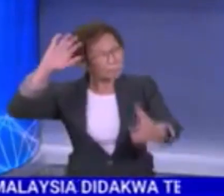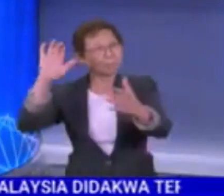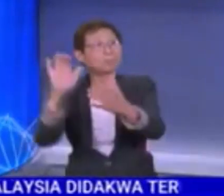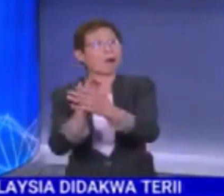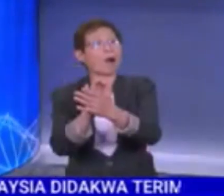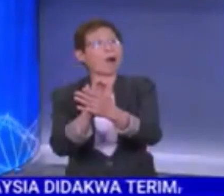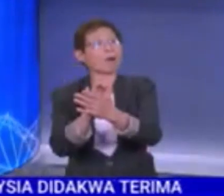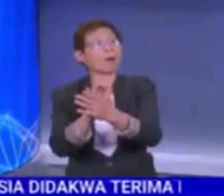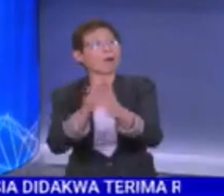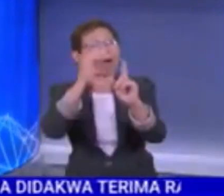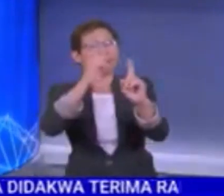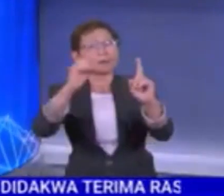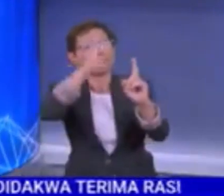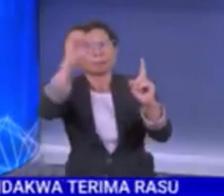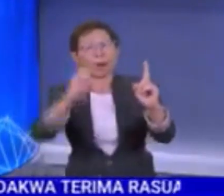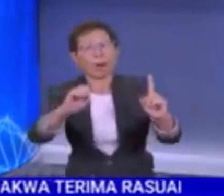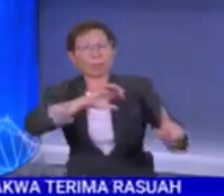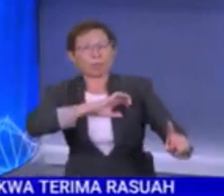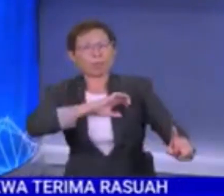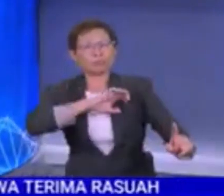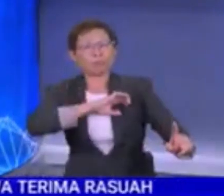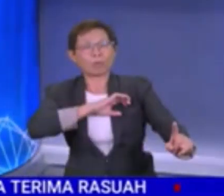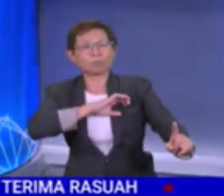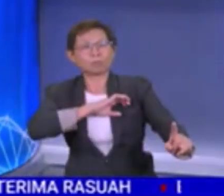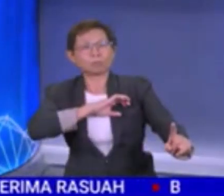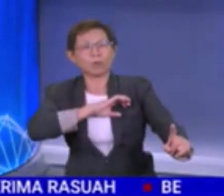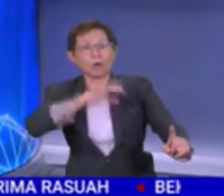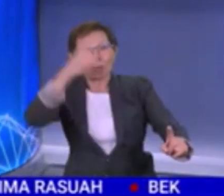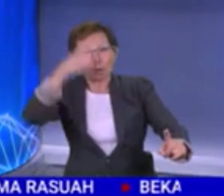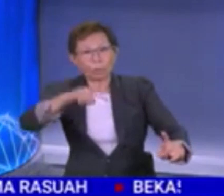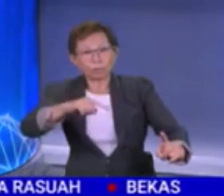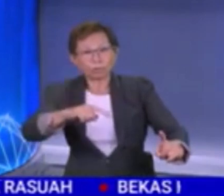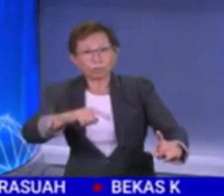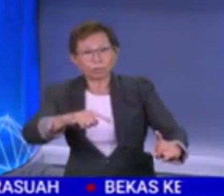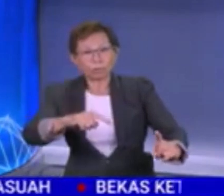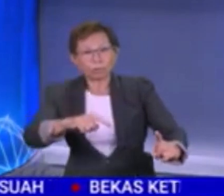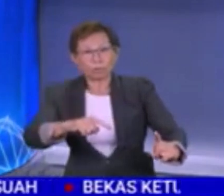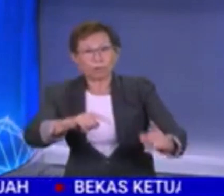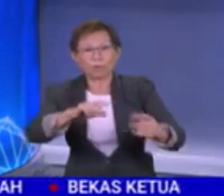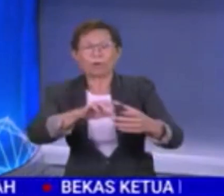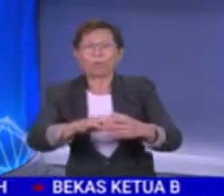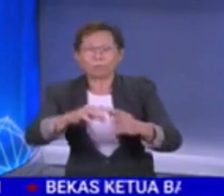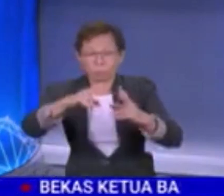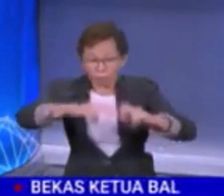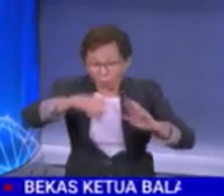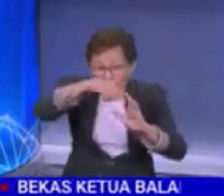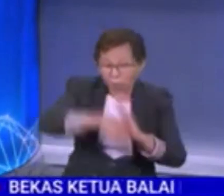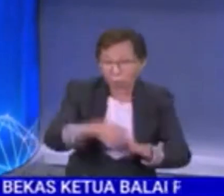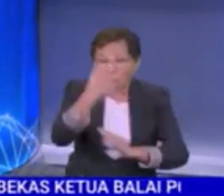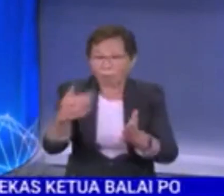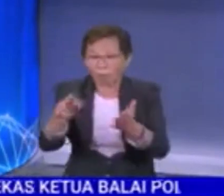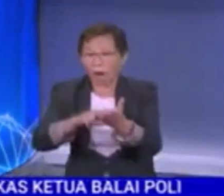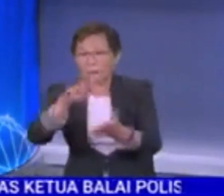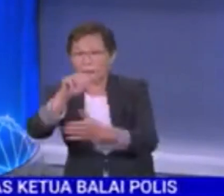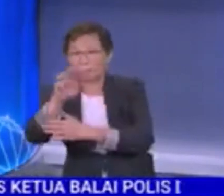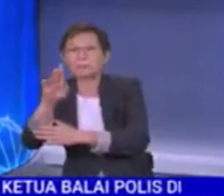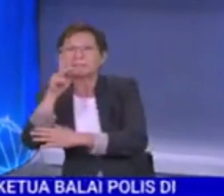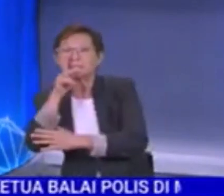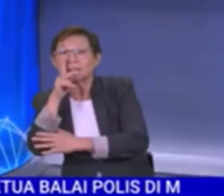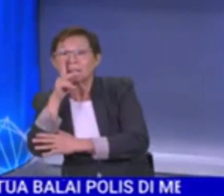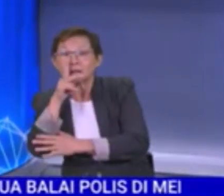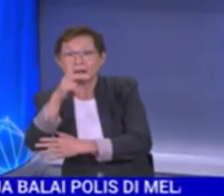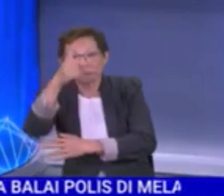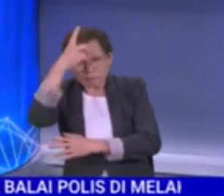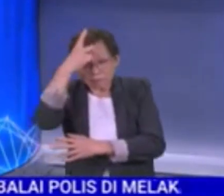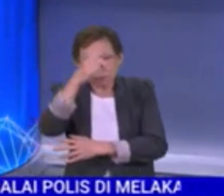Kepercayaan diberikan sepenuhnya kepada Polis Diraja Malaysia PDRM untuk tindakan selanjutnya. Ini susulan kenyataan Menteri Besar Kedah,